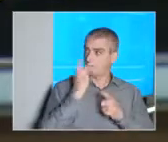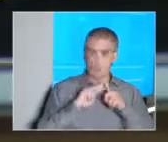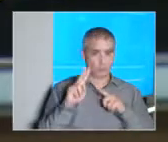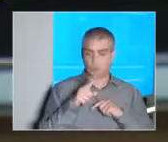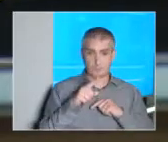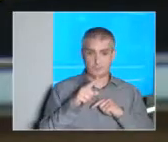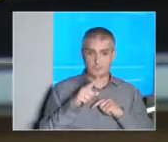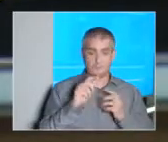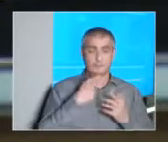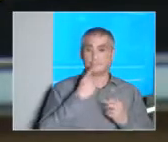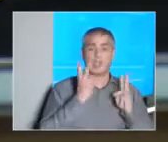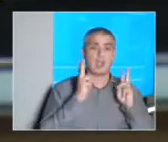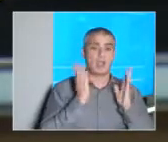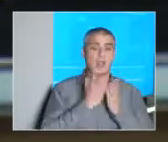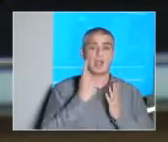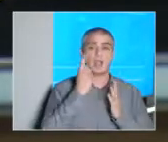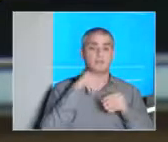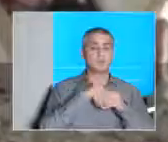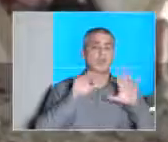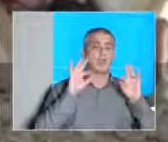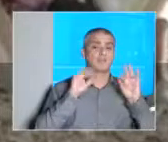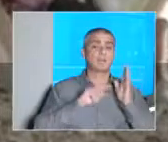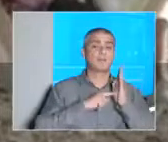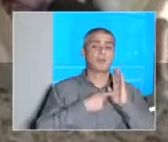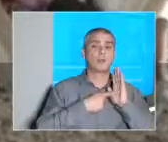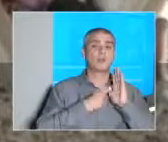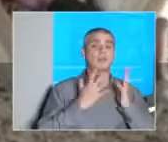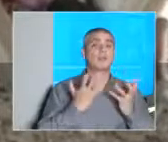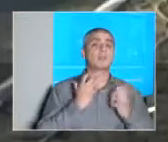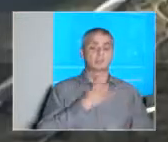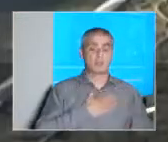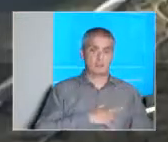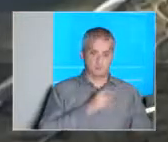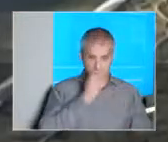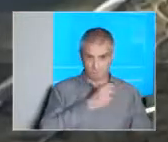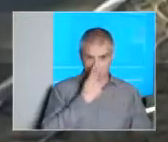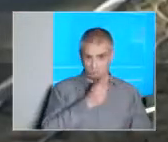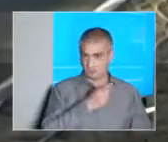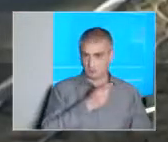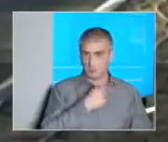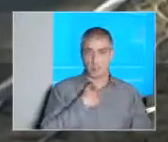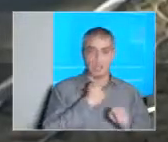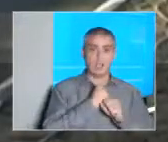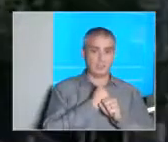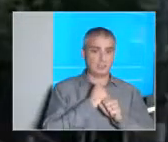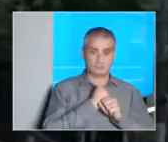חודשיים, הגדיר את אילת כאחד מעשרת היעדים הנחשקים. אתה יודע את זה, אני מניח שראית את זה, עשינו על